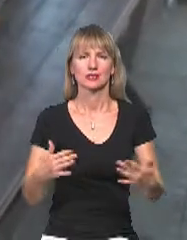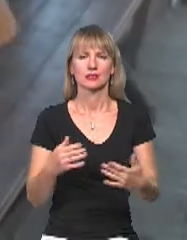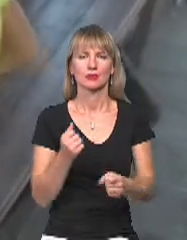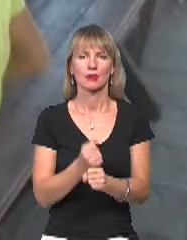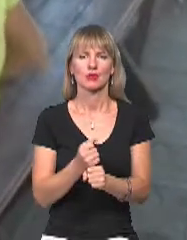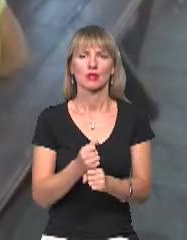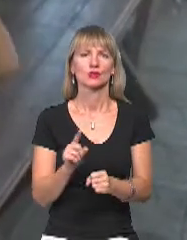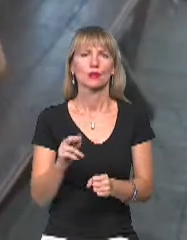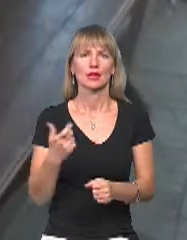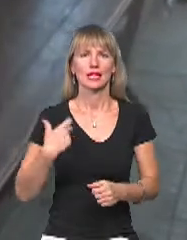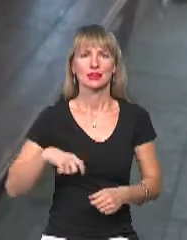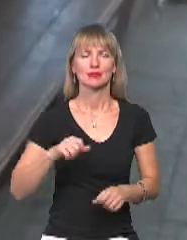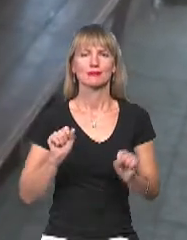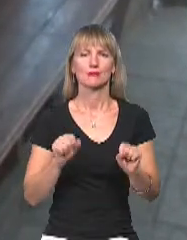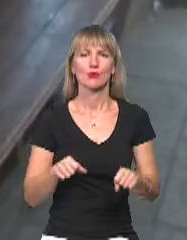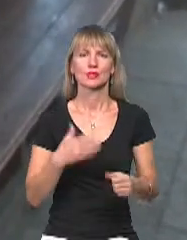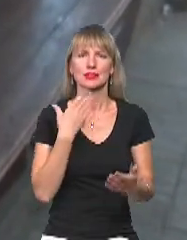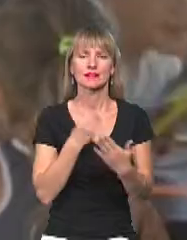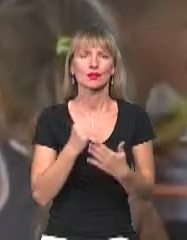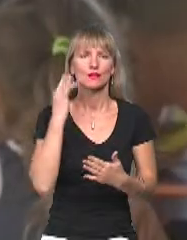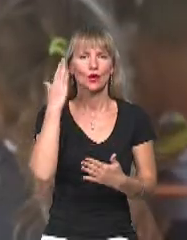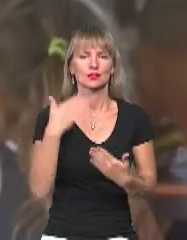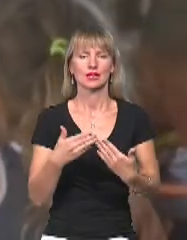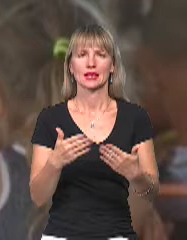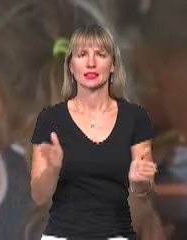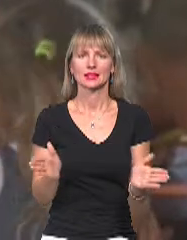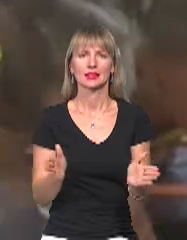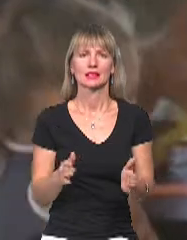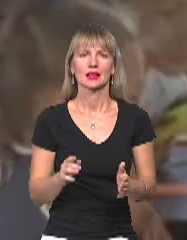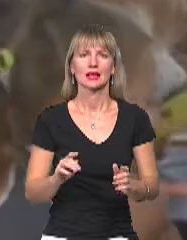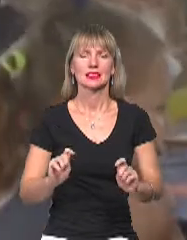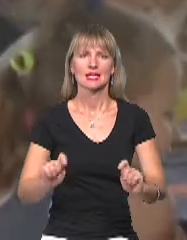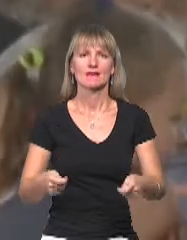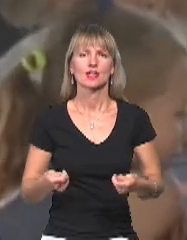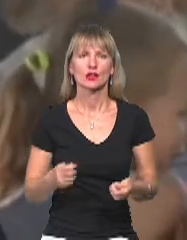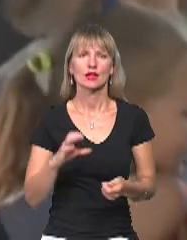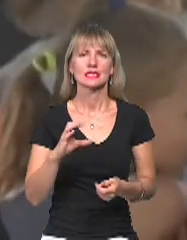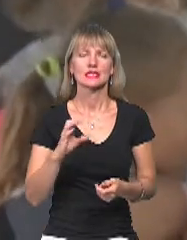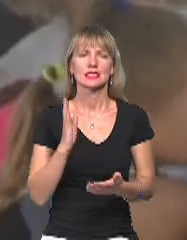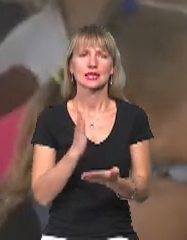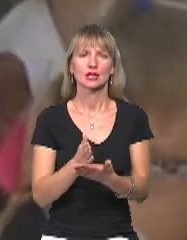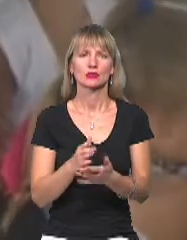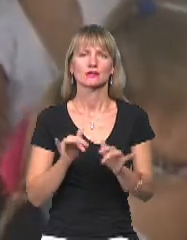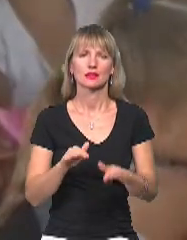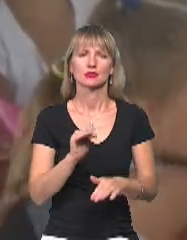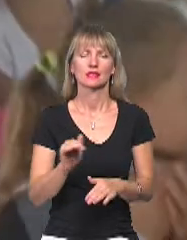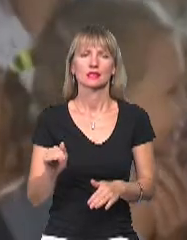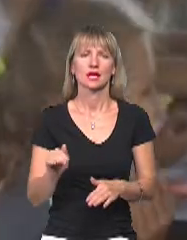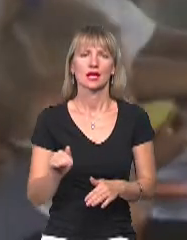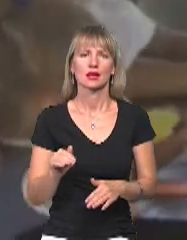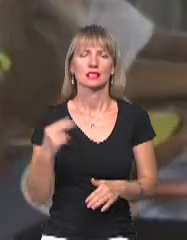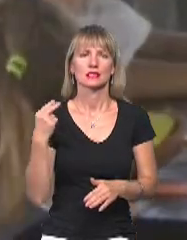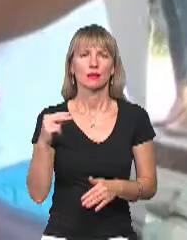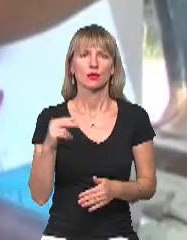якось для себе свою творчість так розкрити. Завідувач сектору служби у справах дітей Запорізької міськради Галина